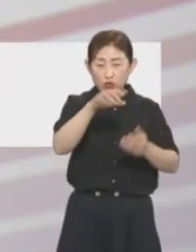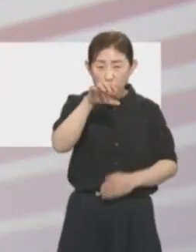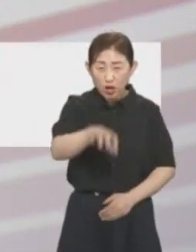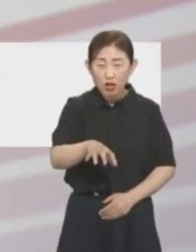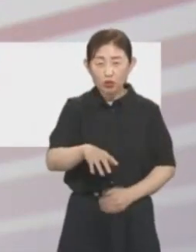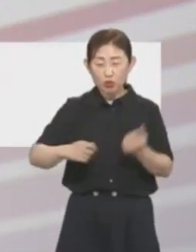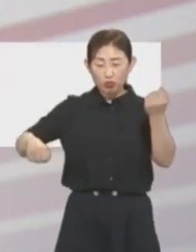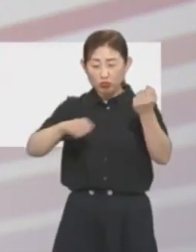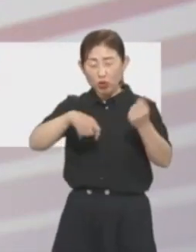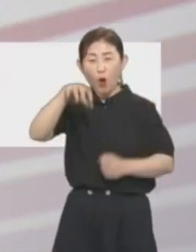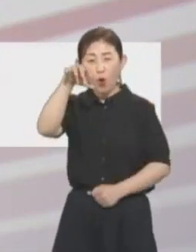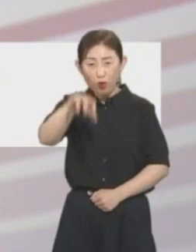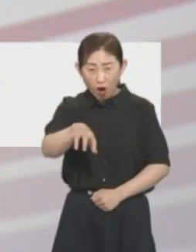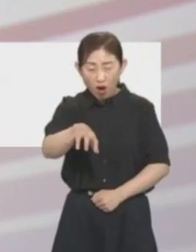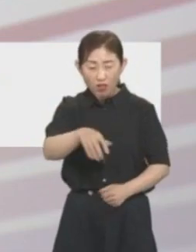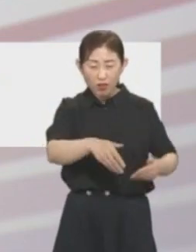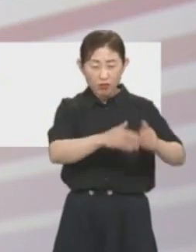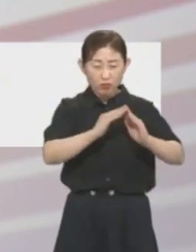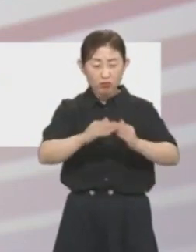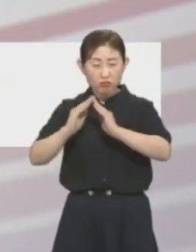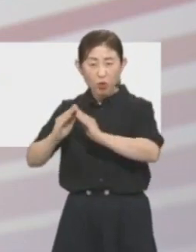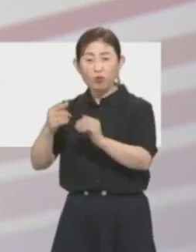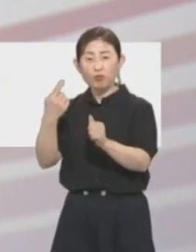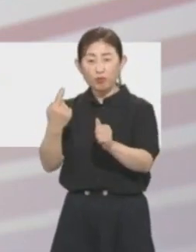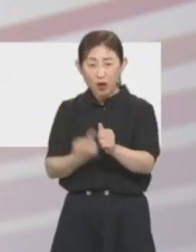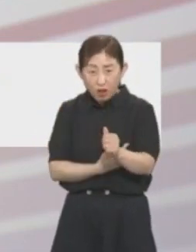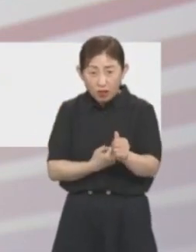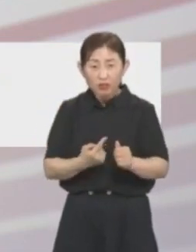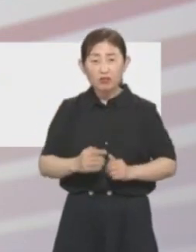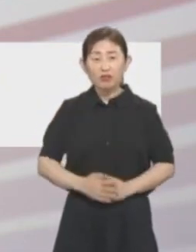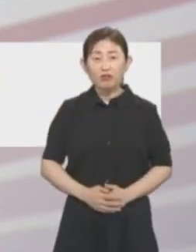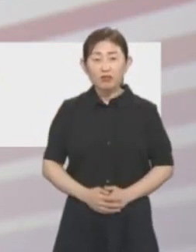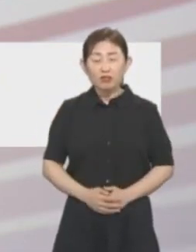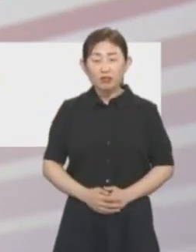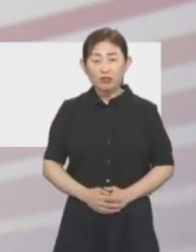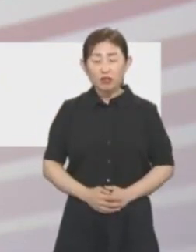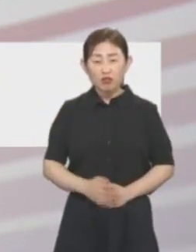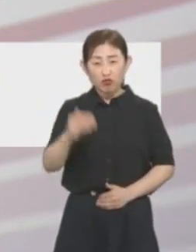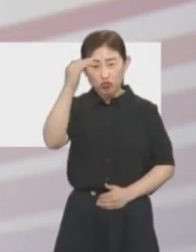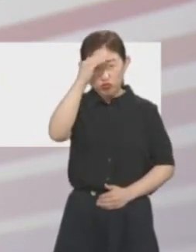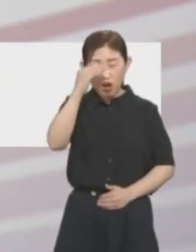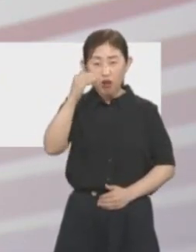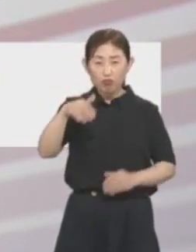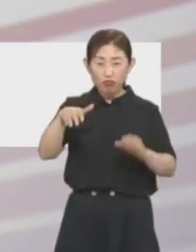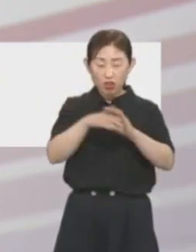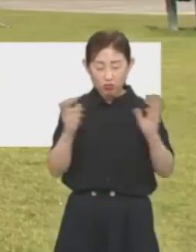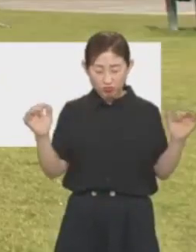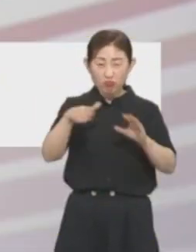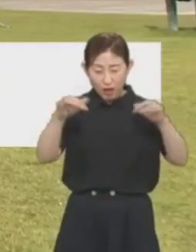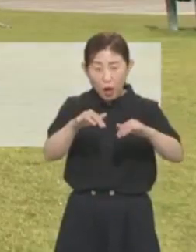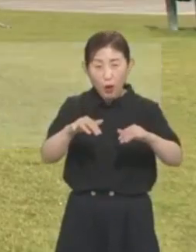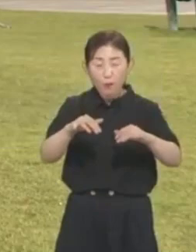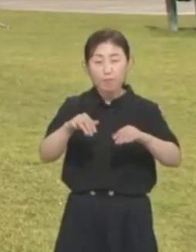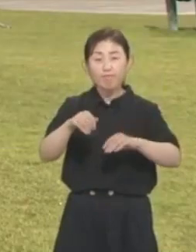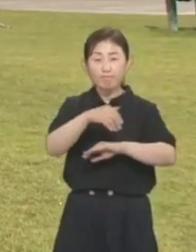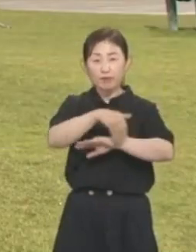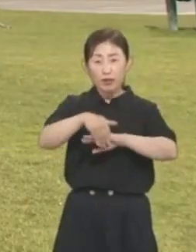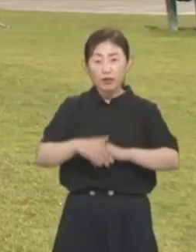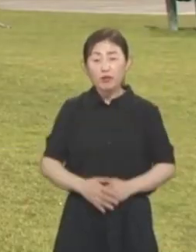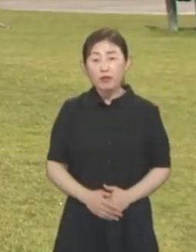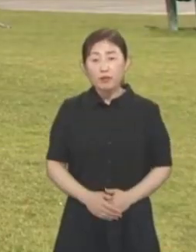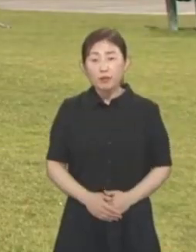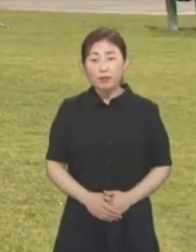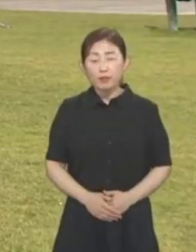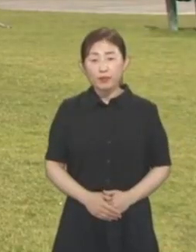명품 건축물로 구상하여 대한민국의 랜드마크로 조성해 나가겠습니다. 지역 문화계의